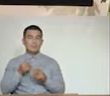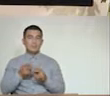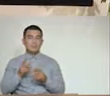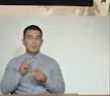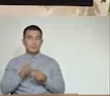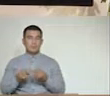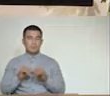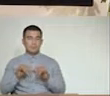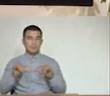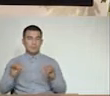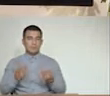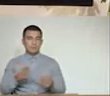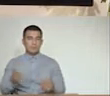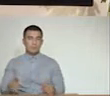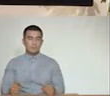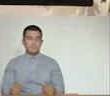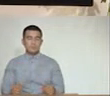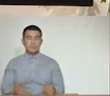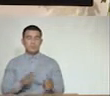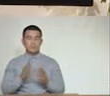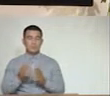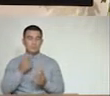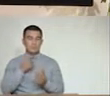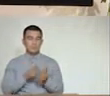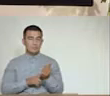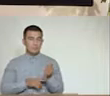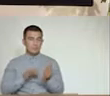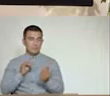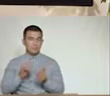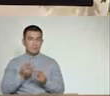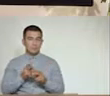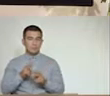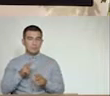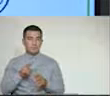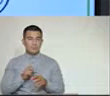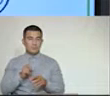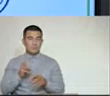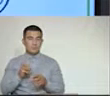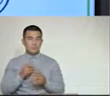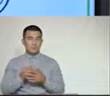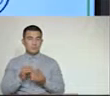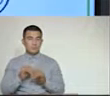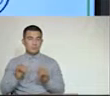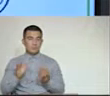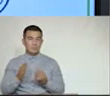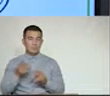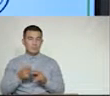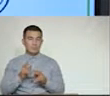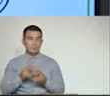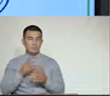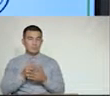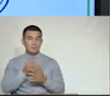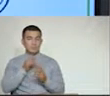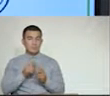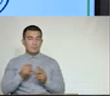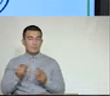bo'linib ko'paya boshlaydi va qon plazmasiga chiqadi. Bu paytda